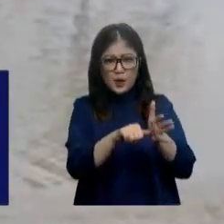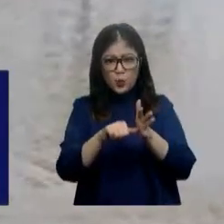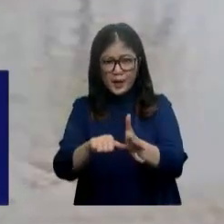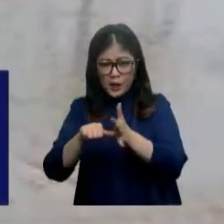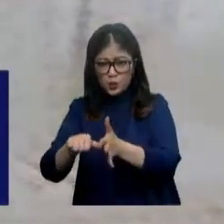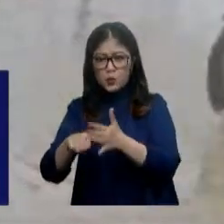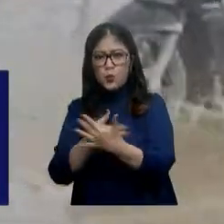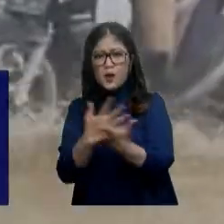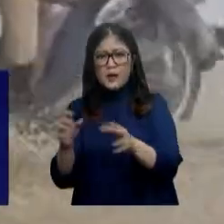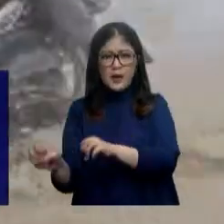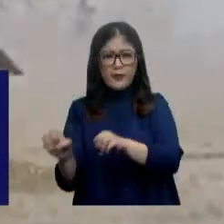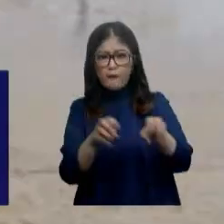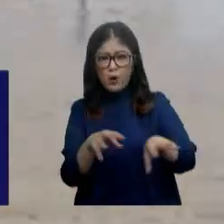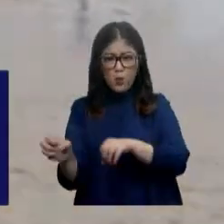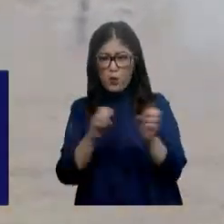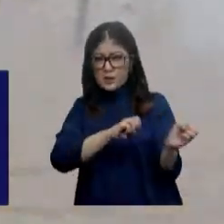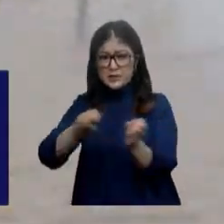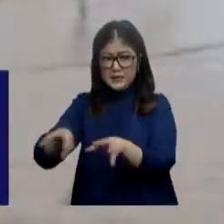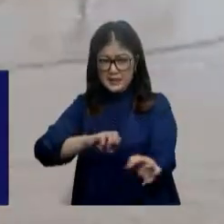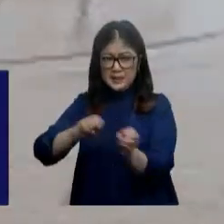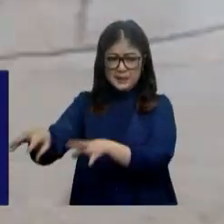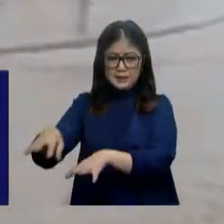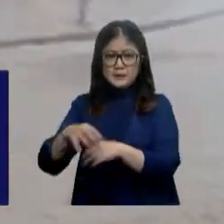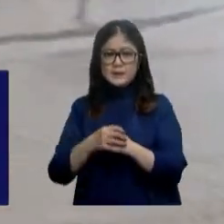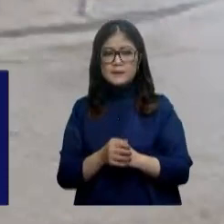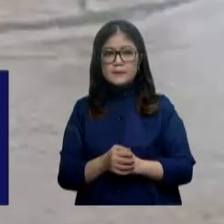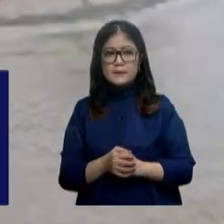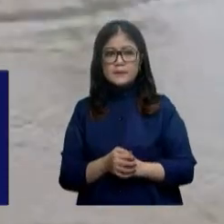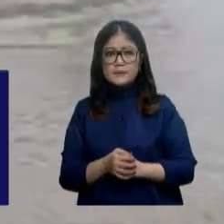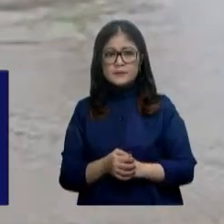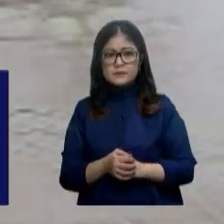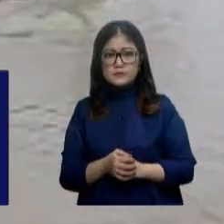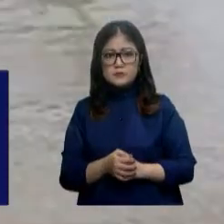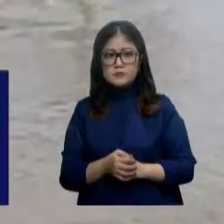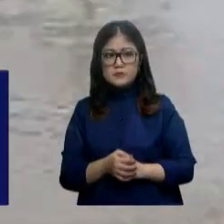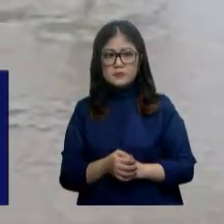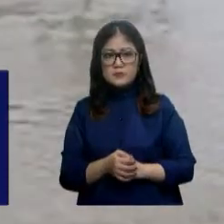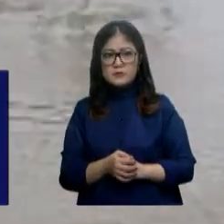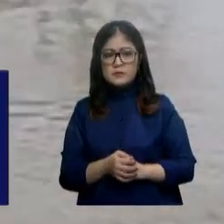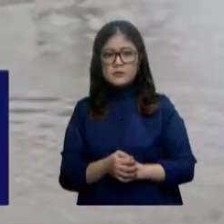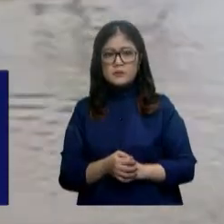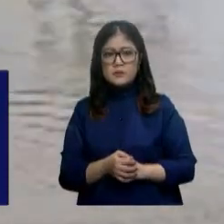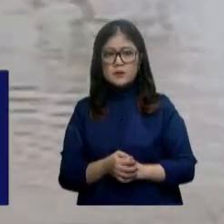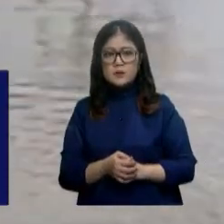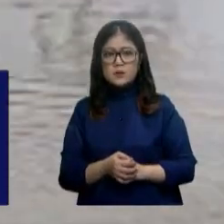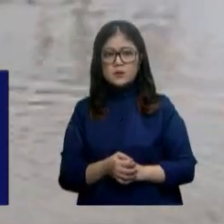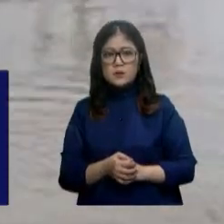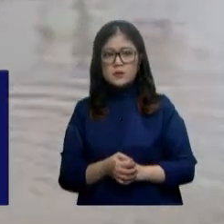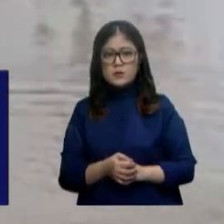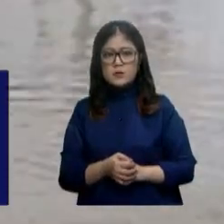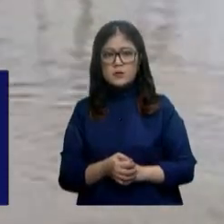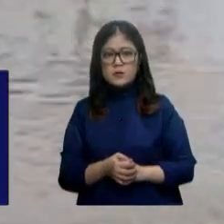melakukan evakuasi di Kecamatan Watu Bangga, Polinggona, dan Tangge Tada. Terhadap warga-warga yang mengalami musibah banjir